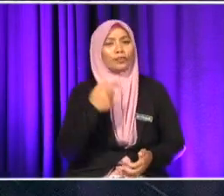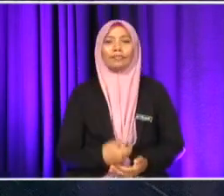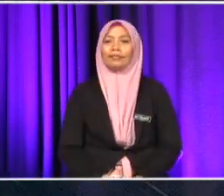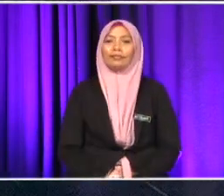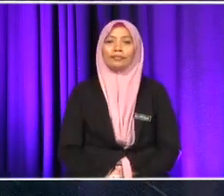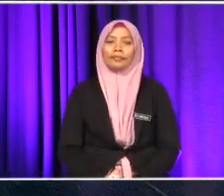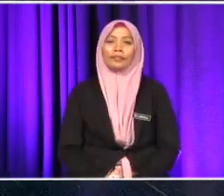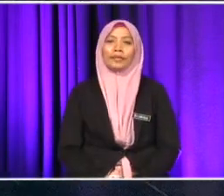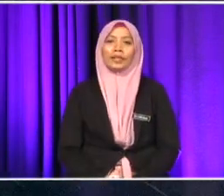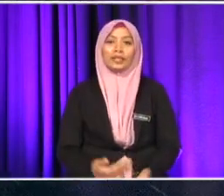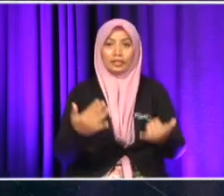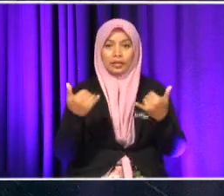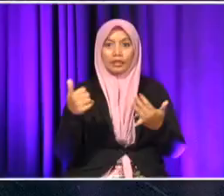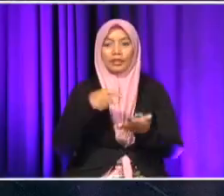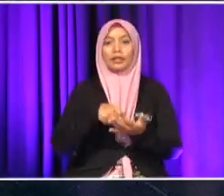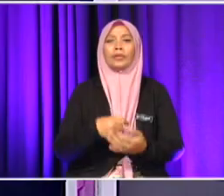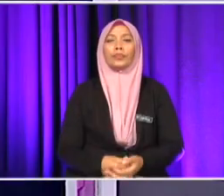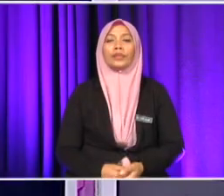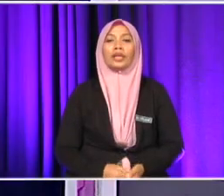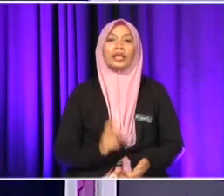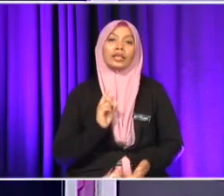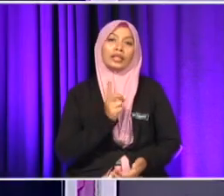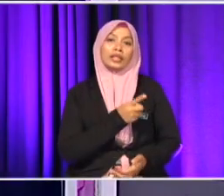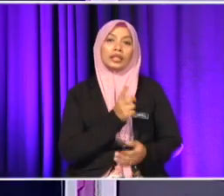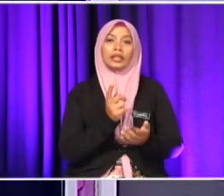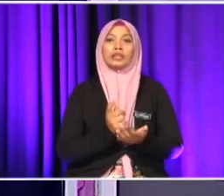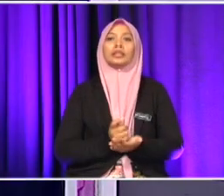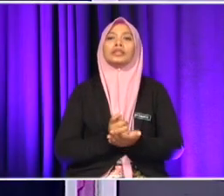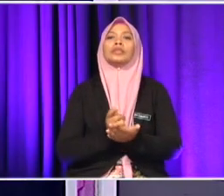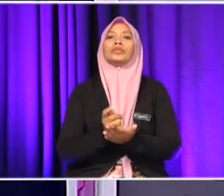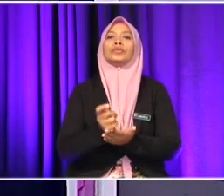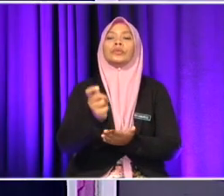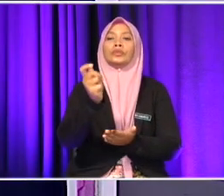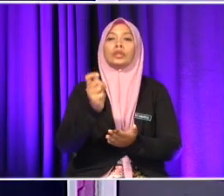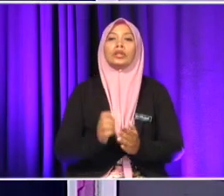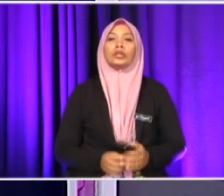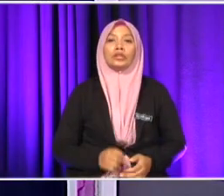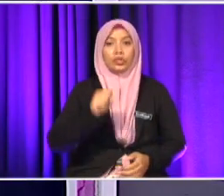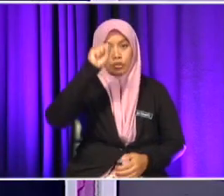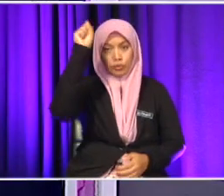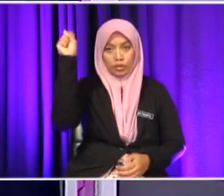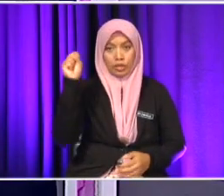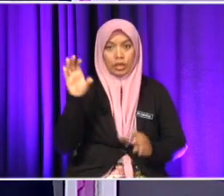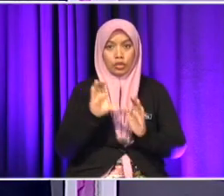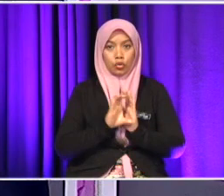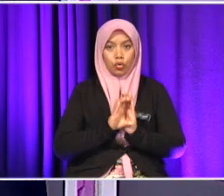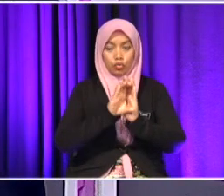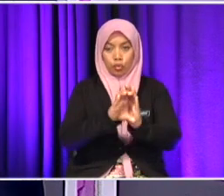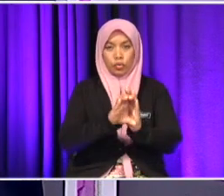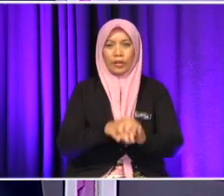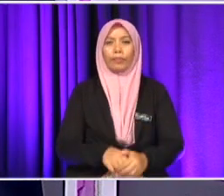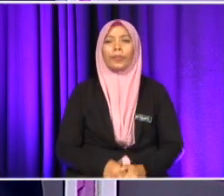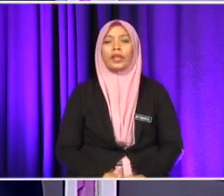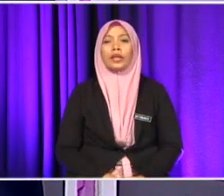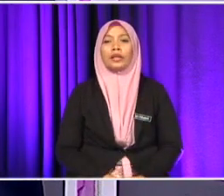Oke zaman sekarang ini Oke kita teruskan kepada soal dan contoh Oke Ingatlah Bagaimana